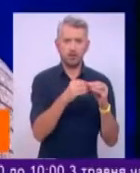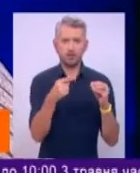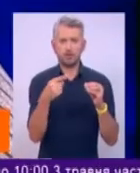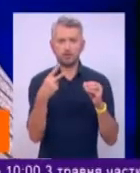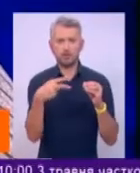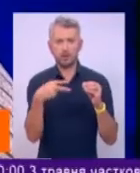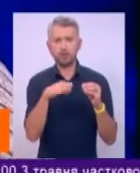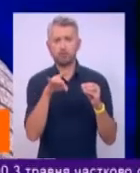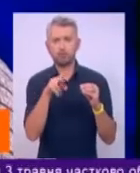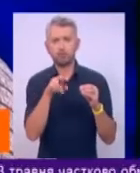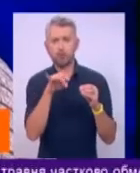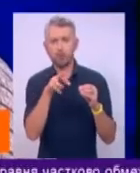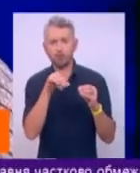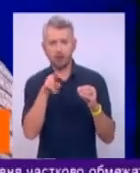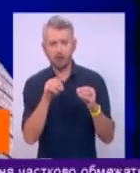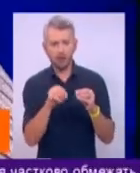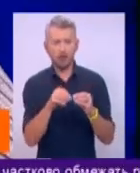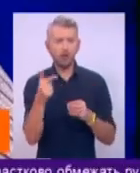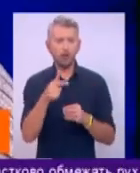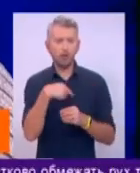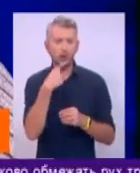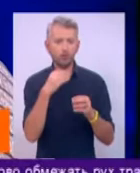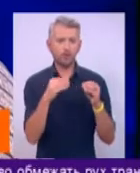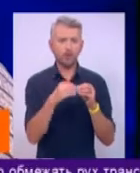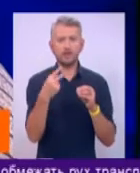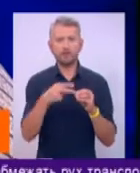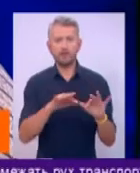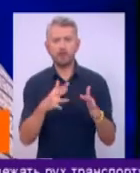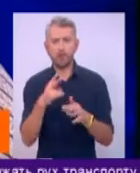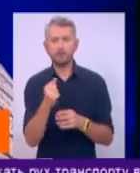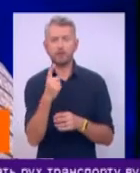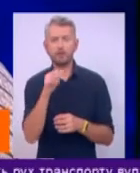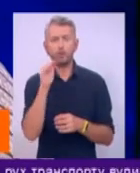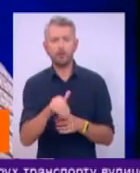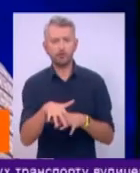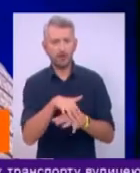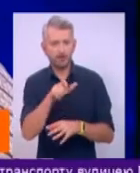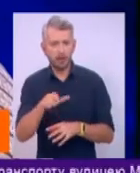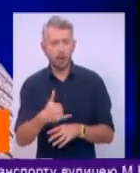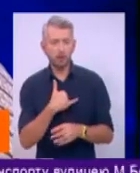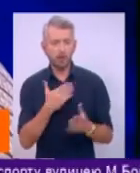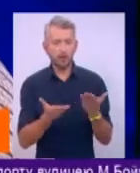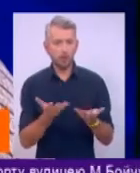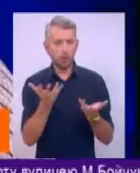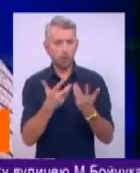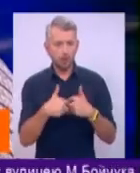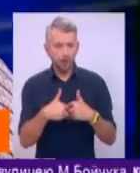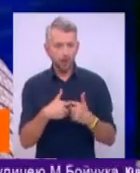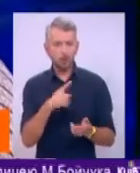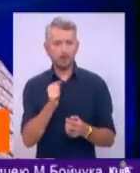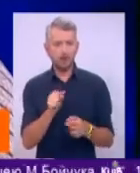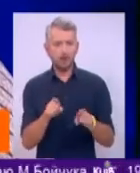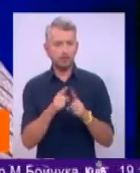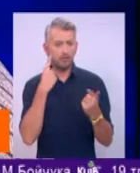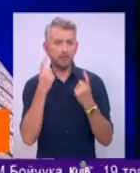20 проміли, да? Тобто, грубо кажучи, це від 10 до 20 випадків на 100 тисяч населення. У нас, якщо порахувати за тими ж